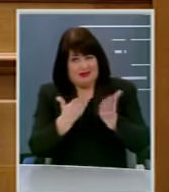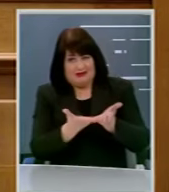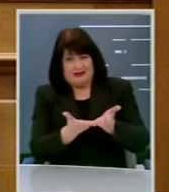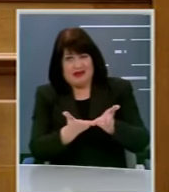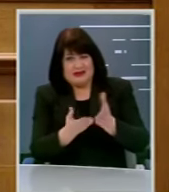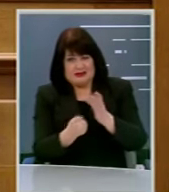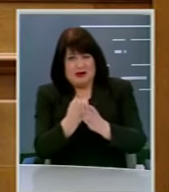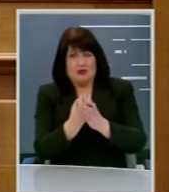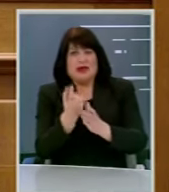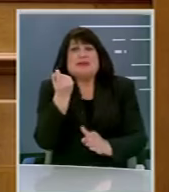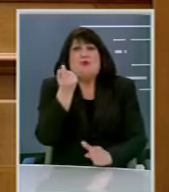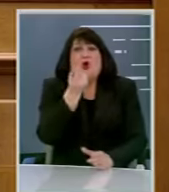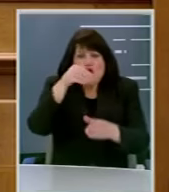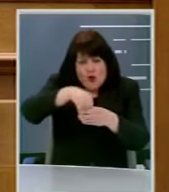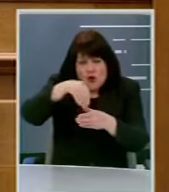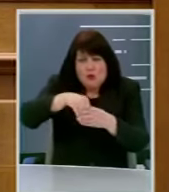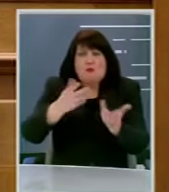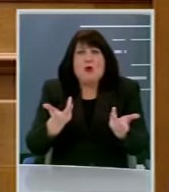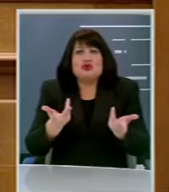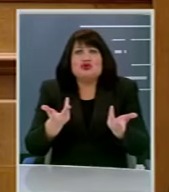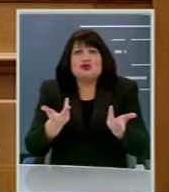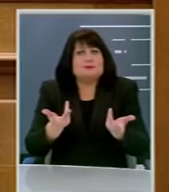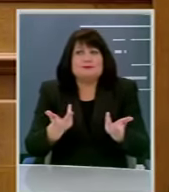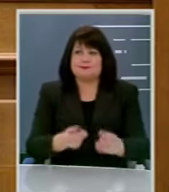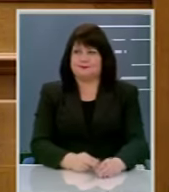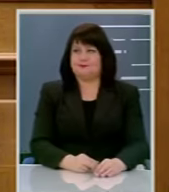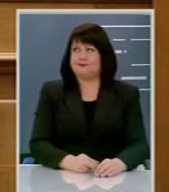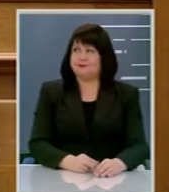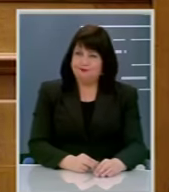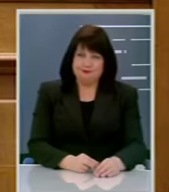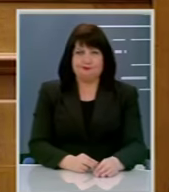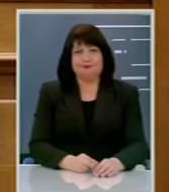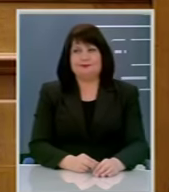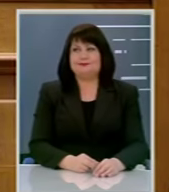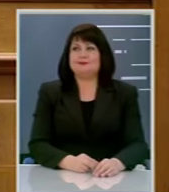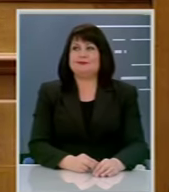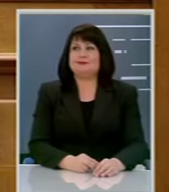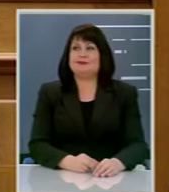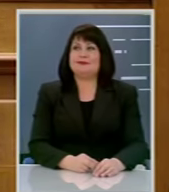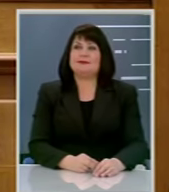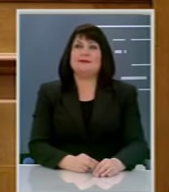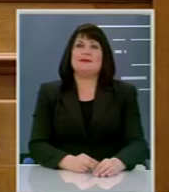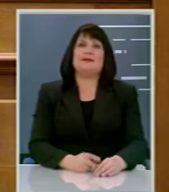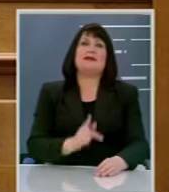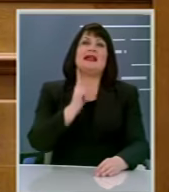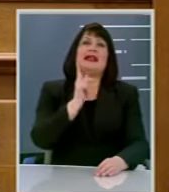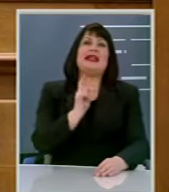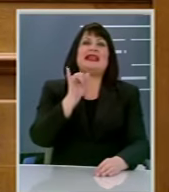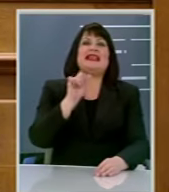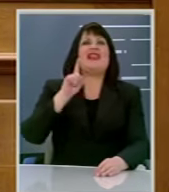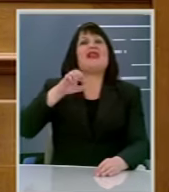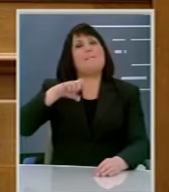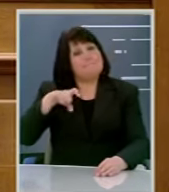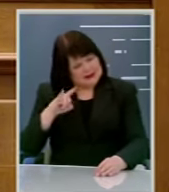ελληνικό σπόρο. ΚΙΔΕΠ. Μπράβο. Αρτικόλεξο. Κεντρική υπηρεσία διαχείρισης εγχωρίων